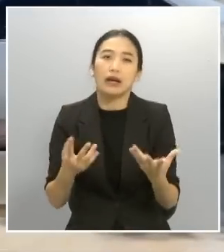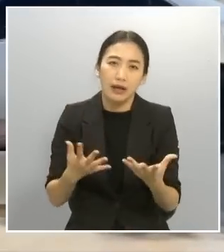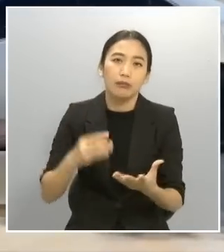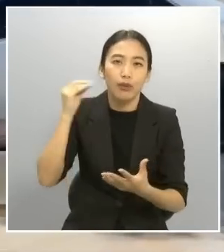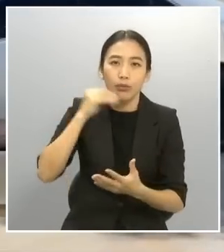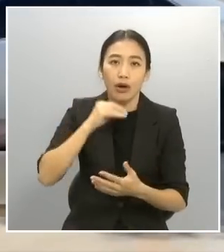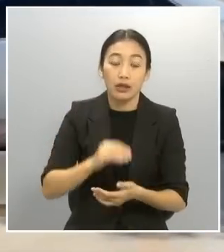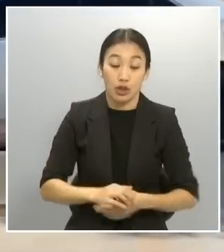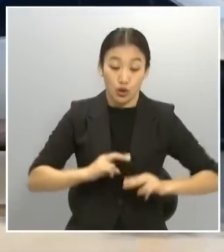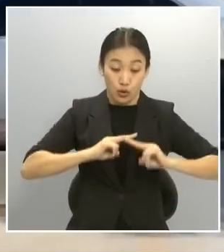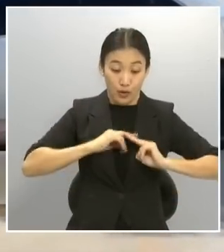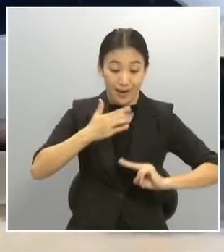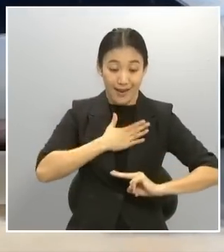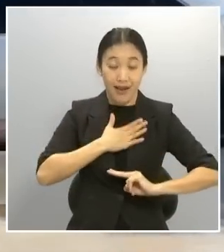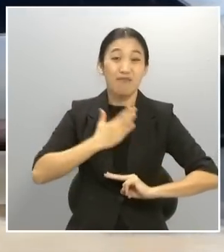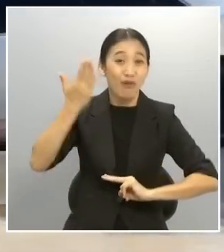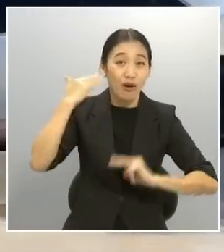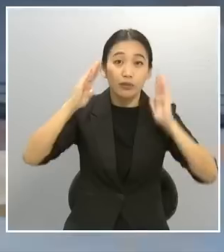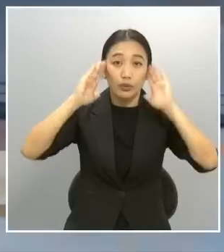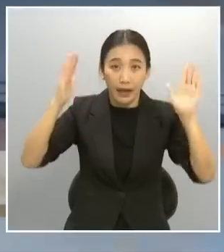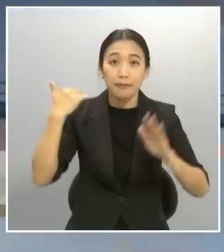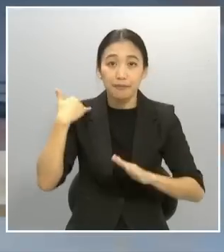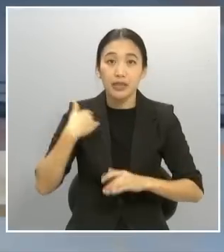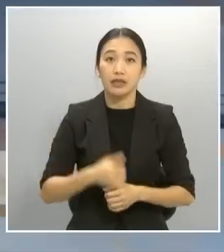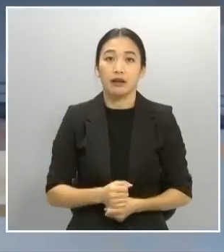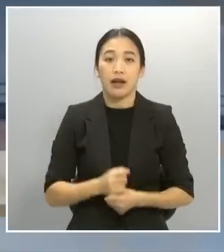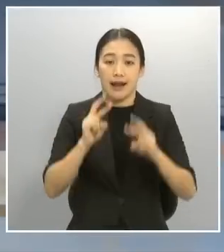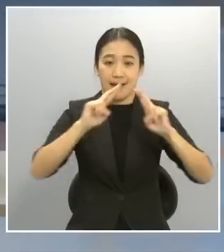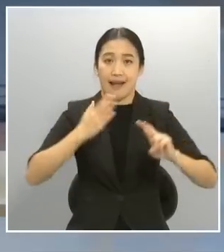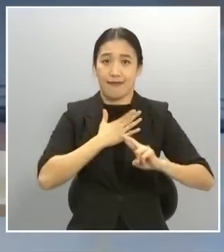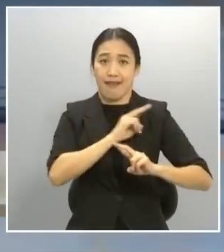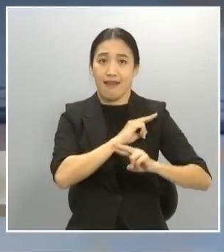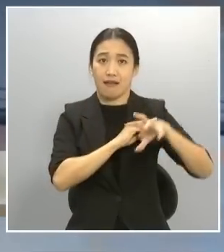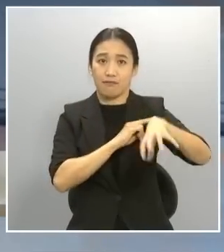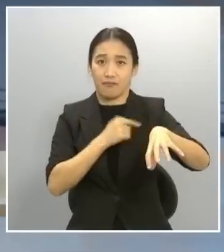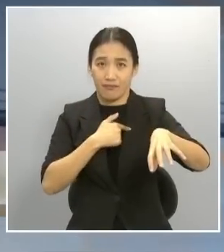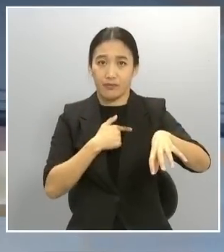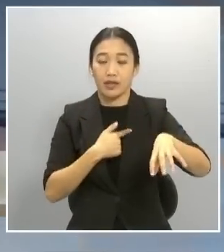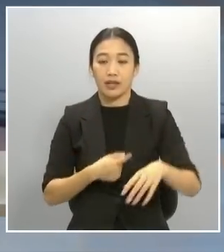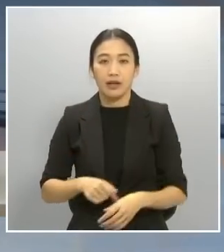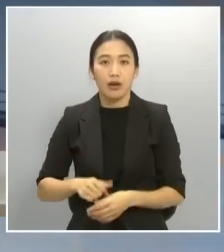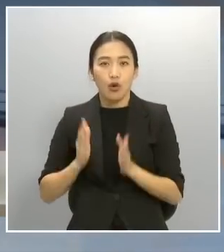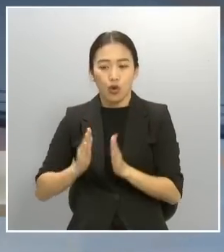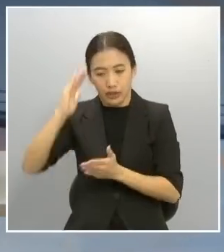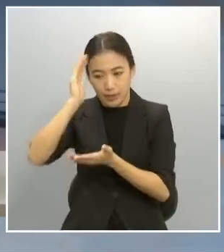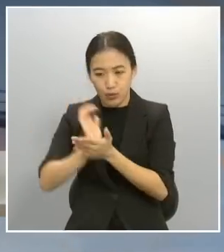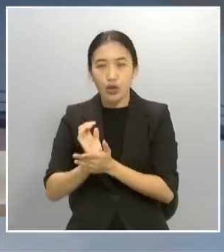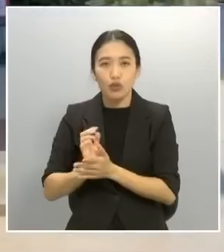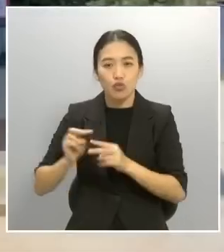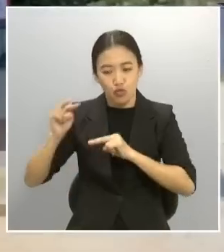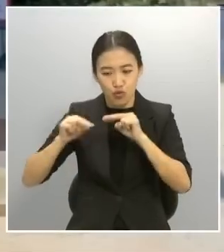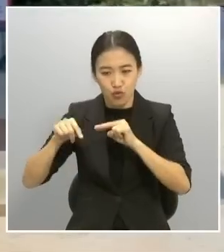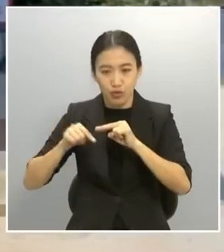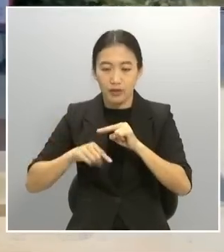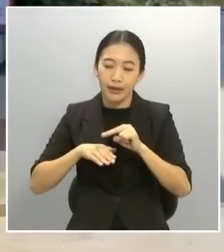เธอเองขับรถมาในร้านตัวเองยังโดนตำรวจตามมาข้อกระจกขอตรวจใบขับขี่หลังจากผ่านด่านมา100เมตรเธอบอก